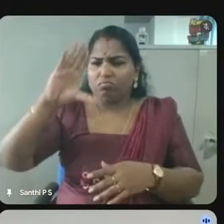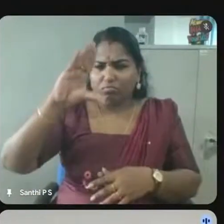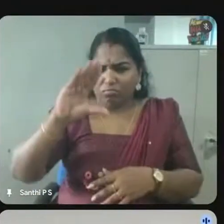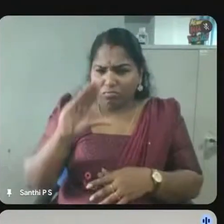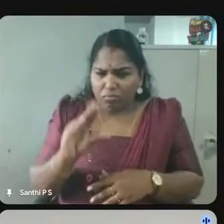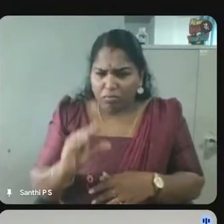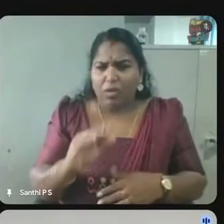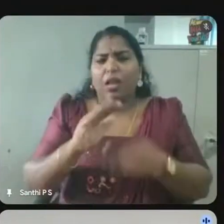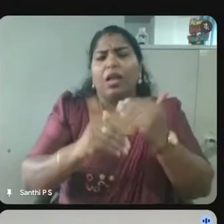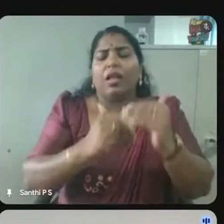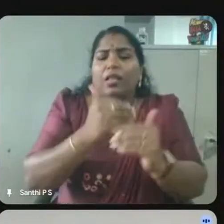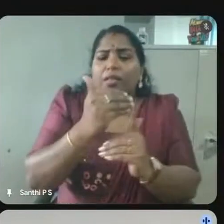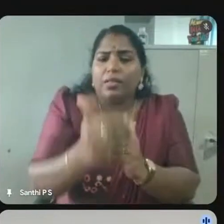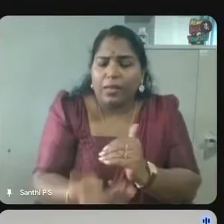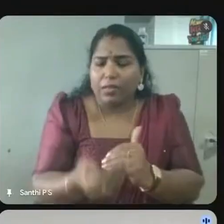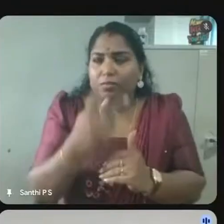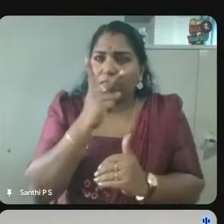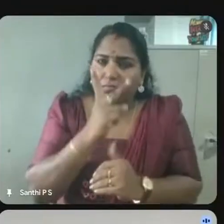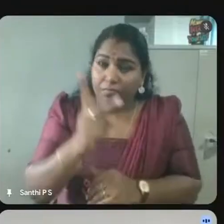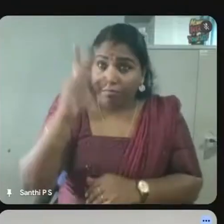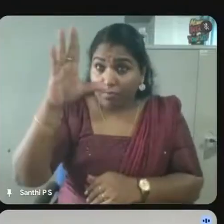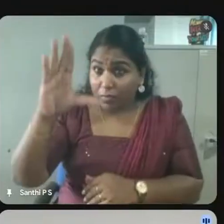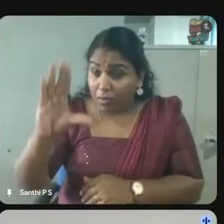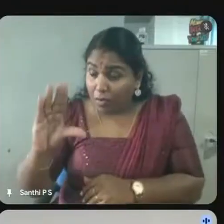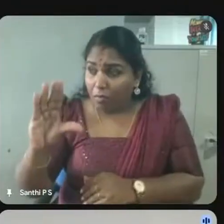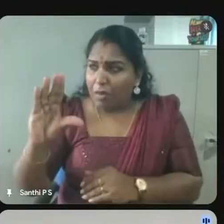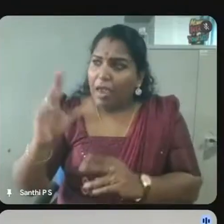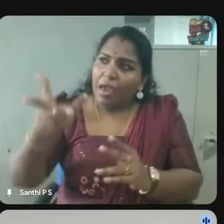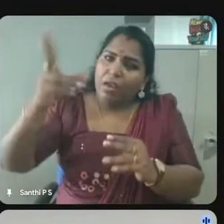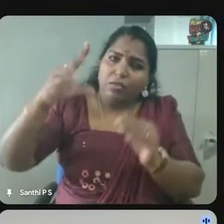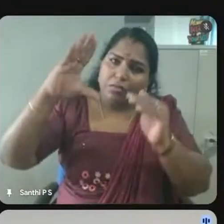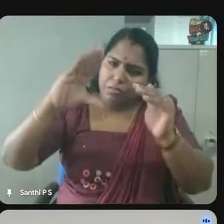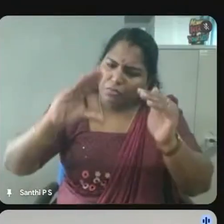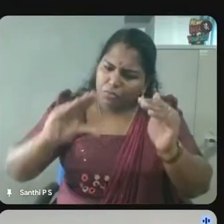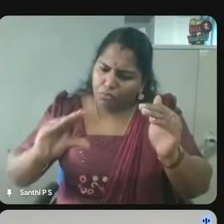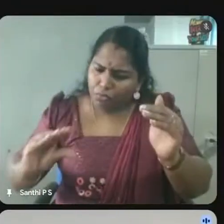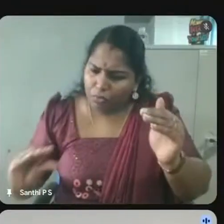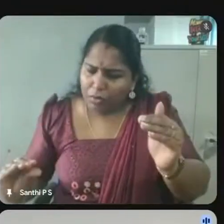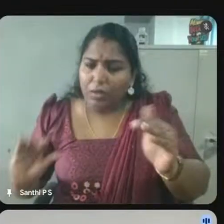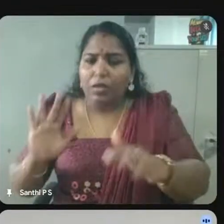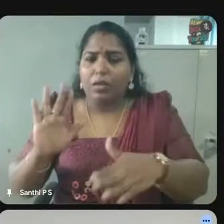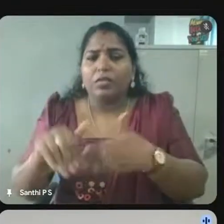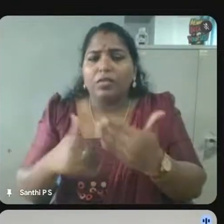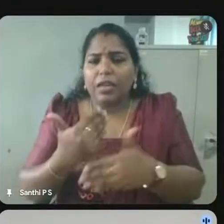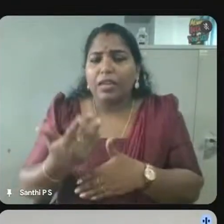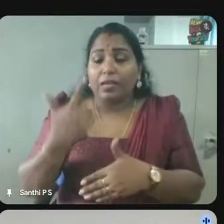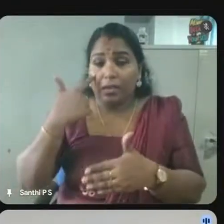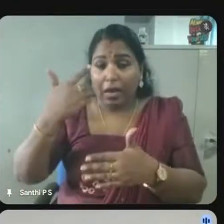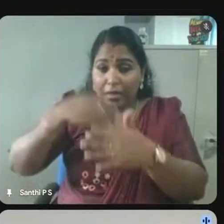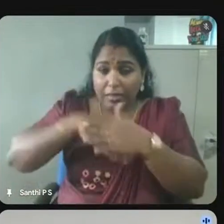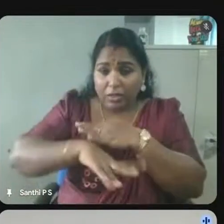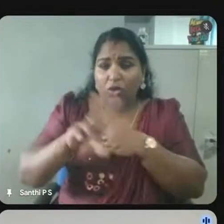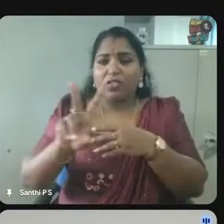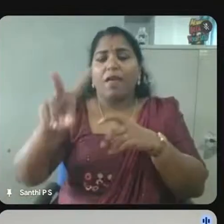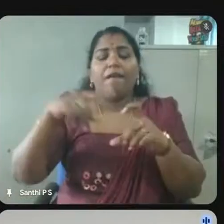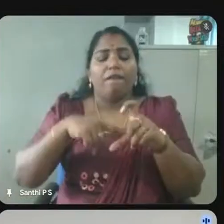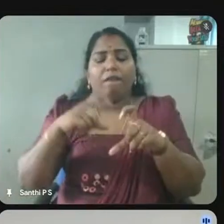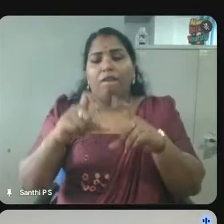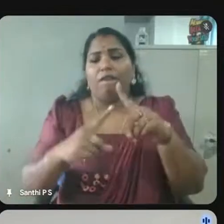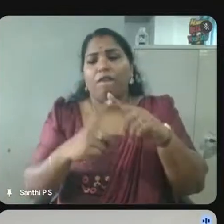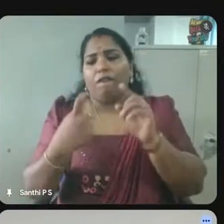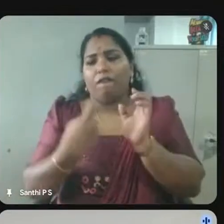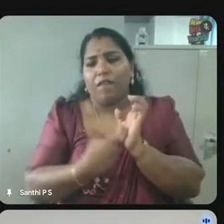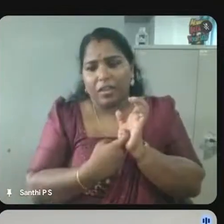പിന്നെ കുറഞ്ഞ കാഴ്ച ഒരു പരിധിയിൽ കുറയുമ്പോൾ ഇപ്പോൾ ഒരുപാട് വൈറൽ വെക്ടേഴ്സ്, റെറ്റിനൽ വെക്ടേഴ്സ് എന്ന് പറയുന്ന ചില